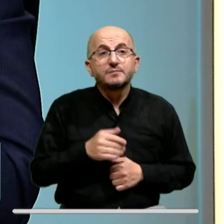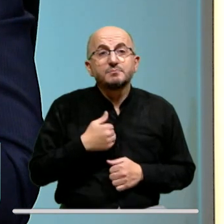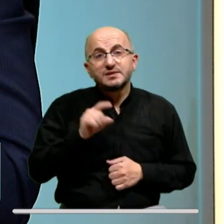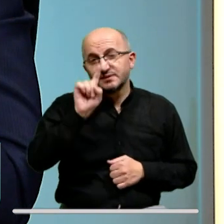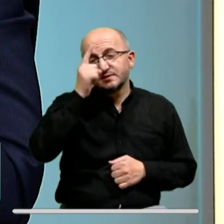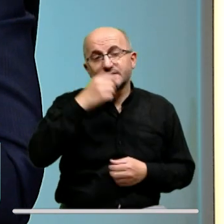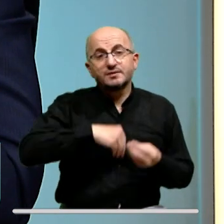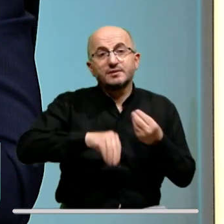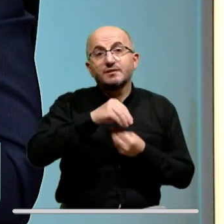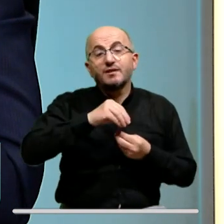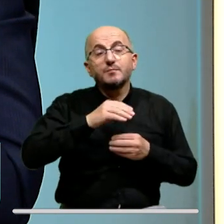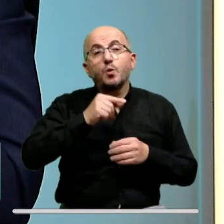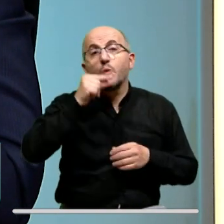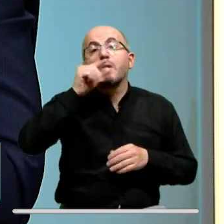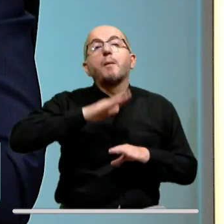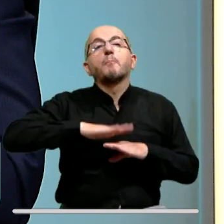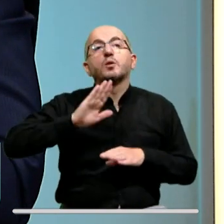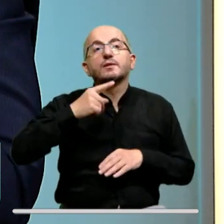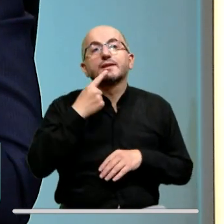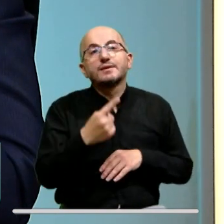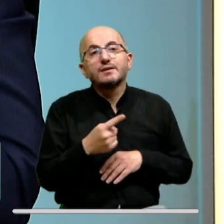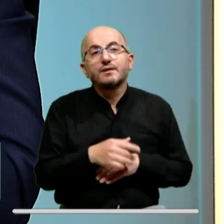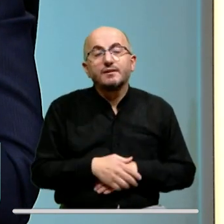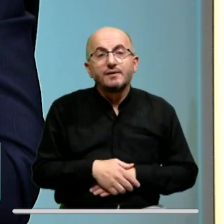yapıyoruz, biz umre yapmıyoruz falan dediler. Demek ki